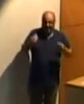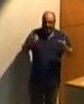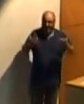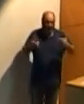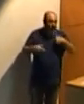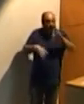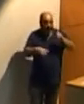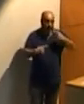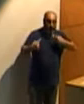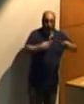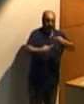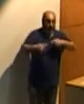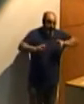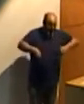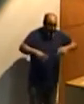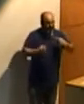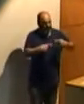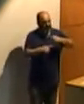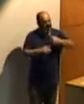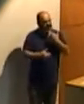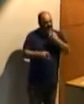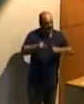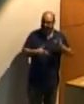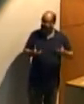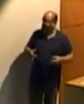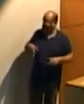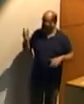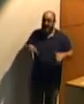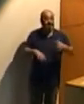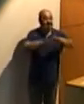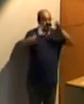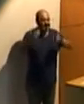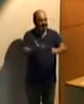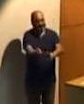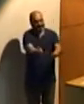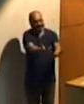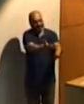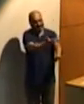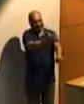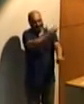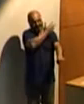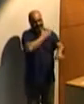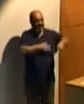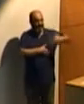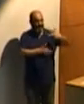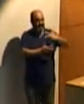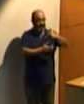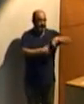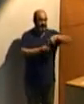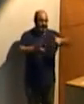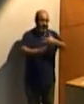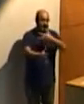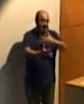efficaces et sur ces questions là premièrement et bien il ya 13,6 milliards d'années nous admettons que notre univers